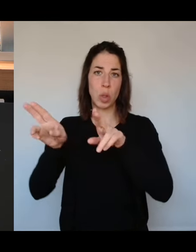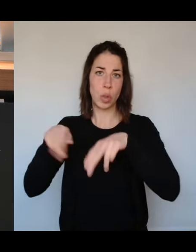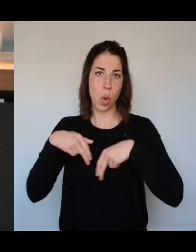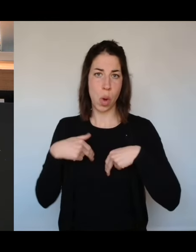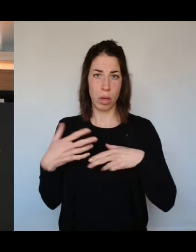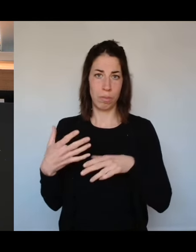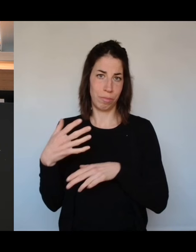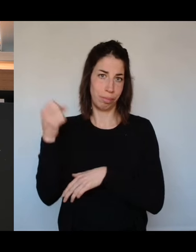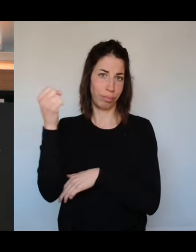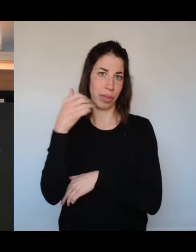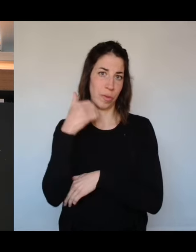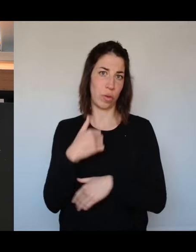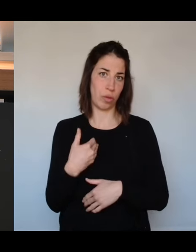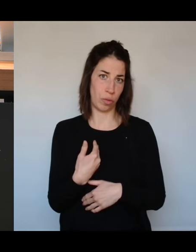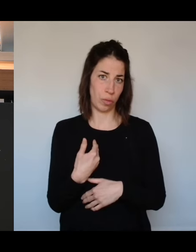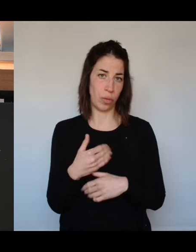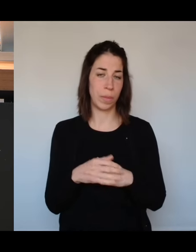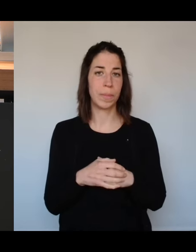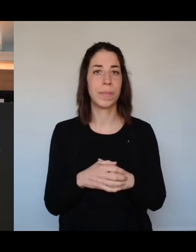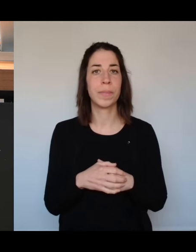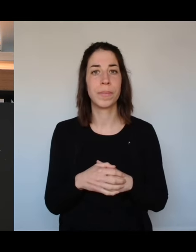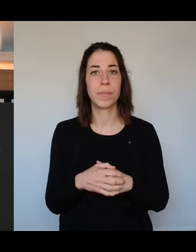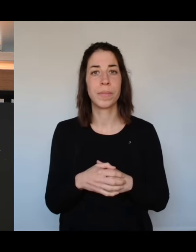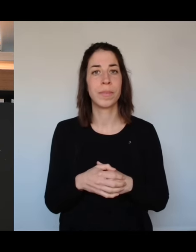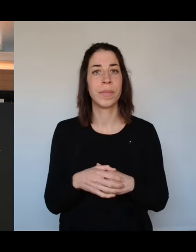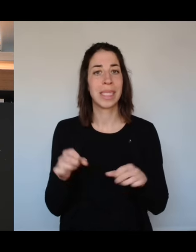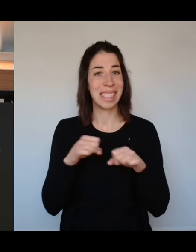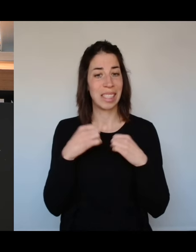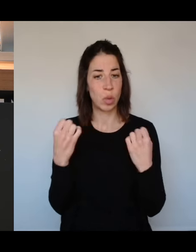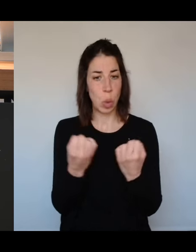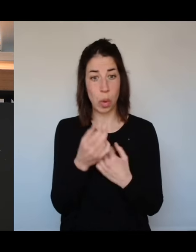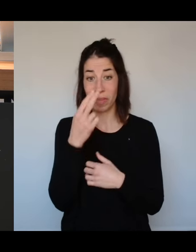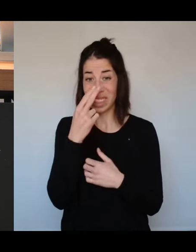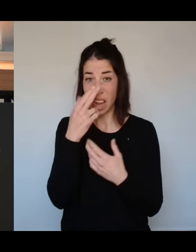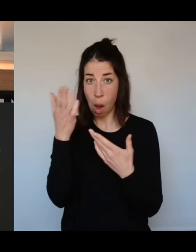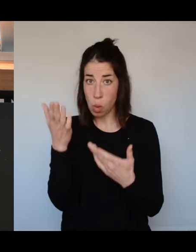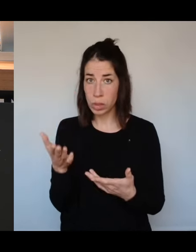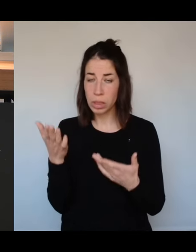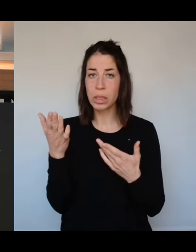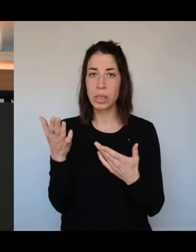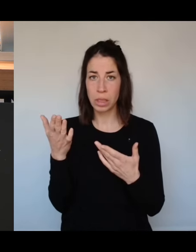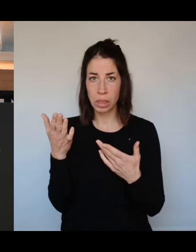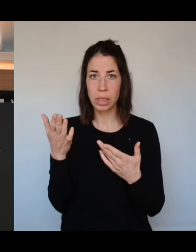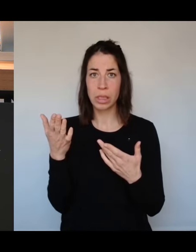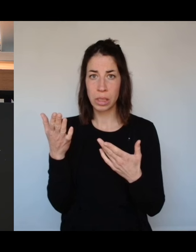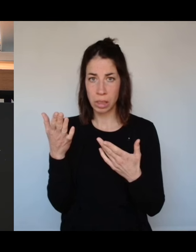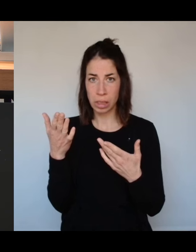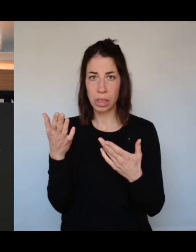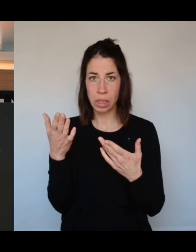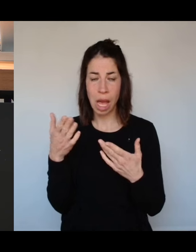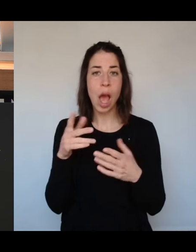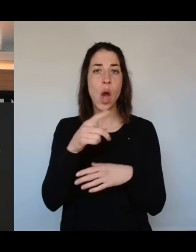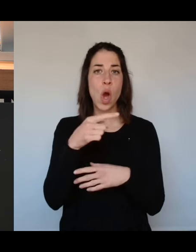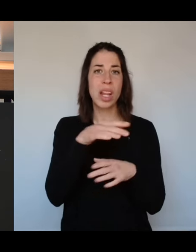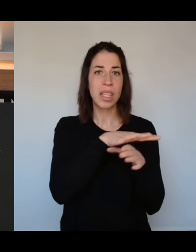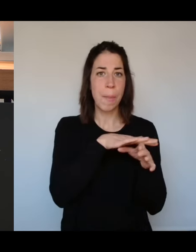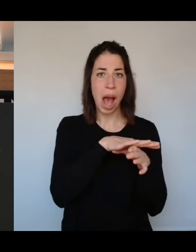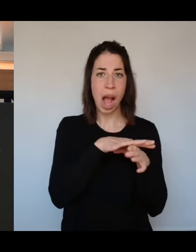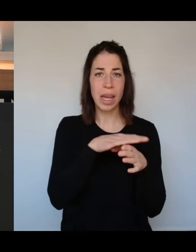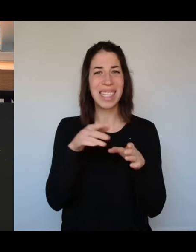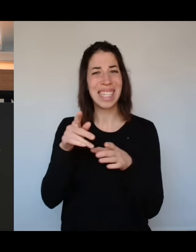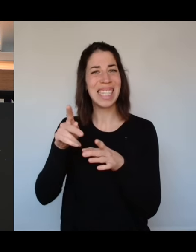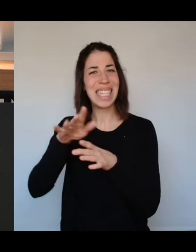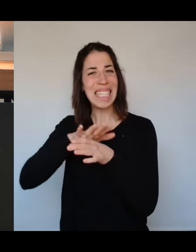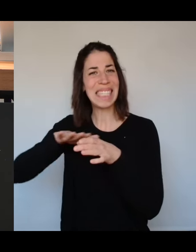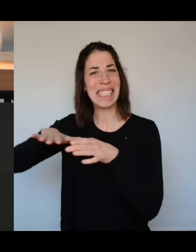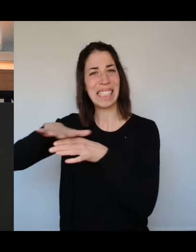Park? Der Görlitzer Park und der angrenzende Wrangelkiez sind seit langem ein Kriminalitätsschwerpunkt. Nicht nur wegen der